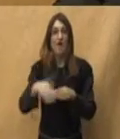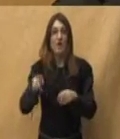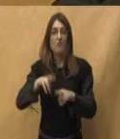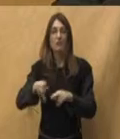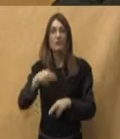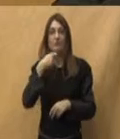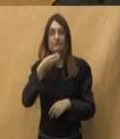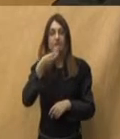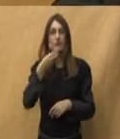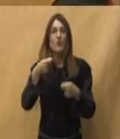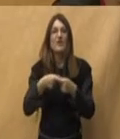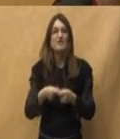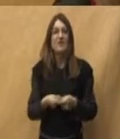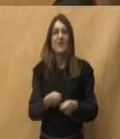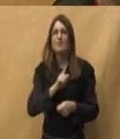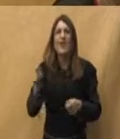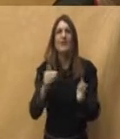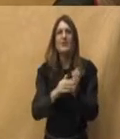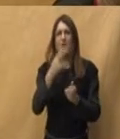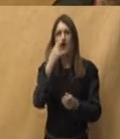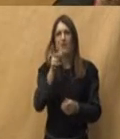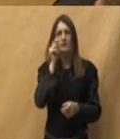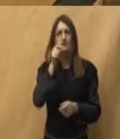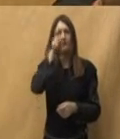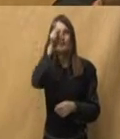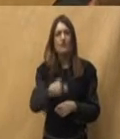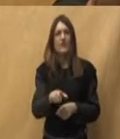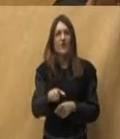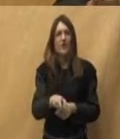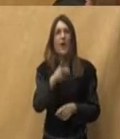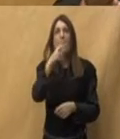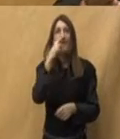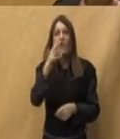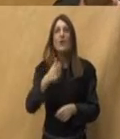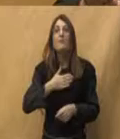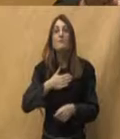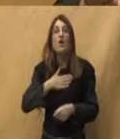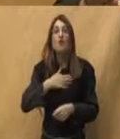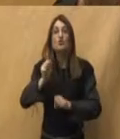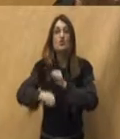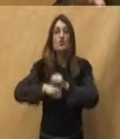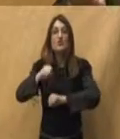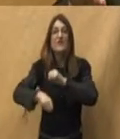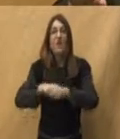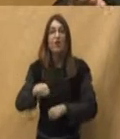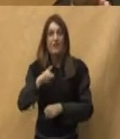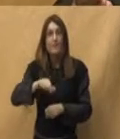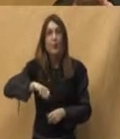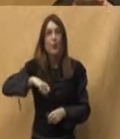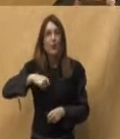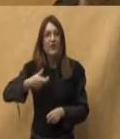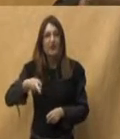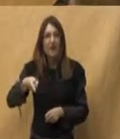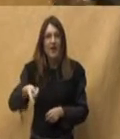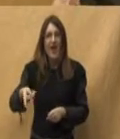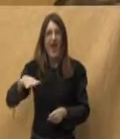emisije. Ne trebamo gledati ljude. Pogledajmo naše kućne ljubimce. Kad ujutro gazde